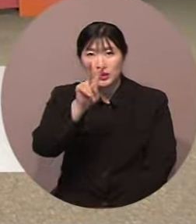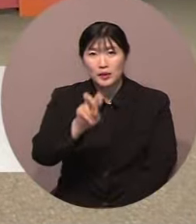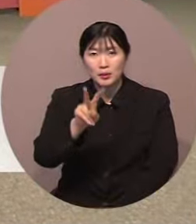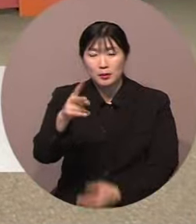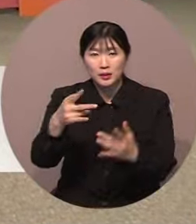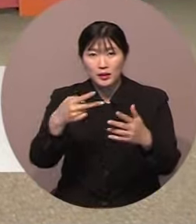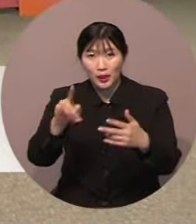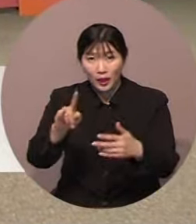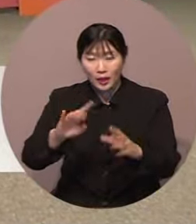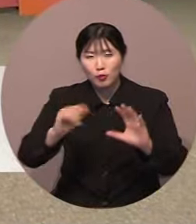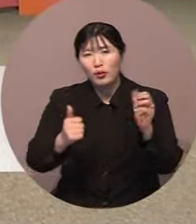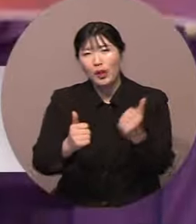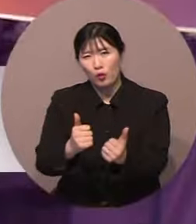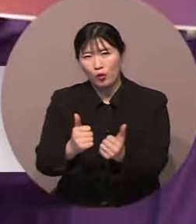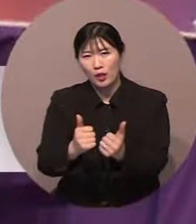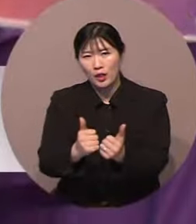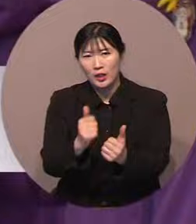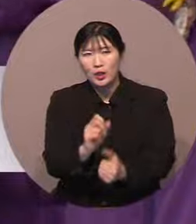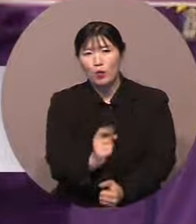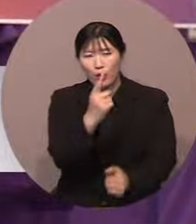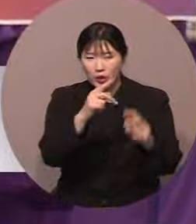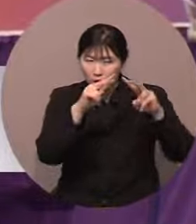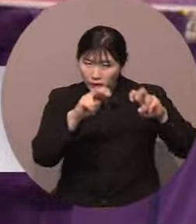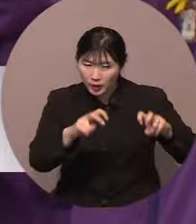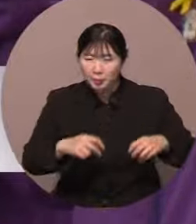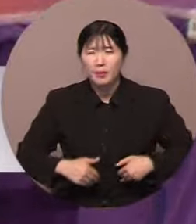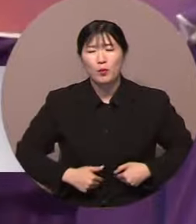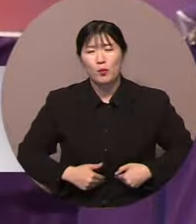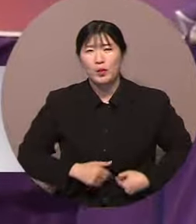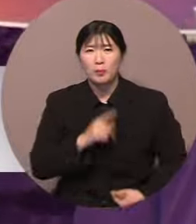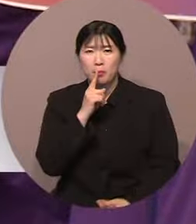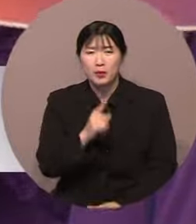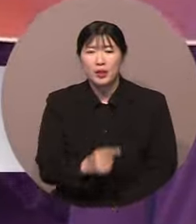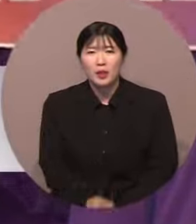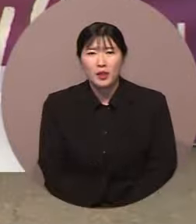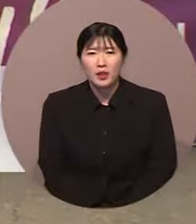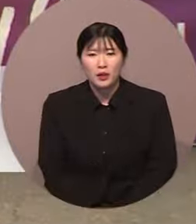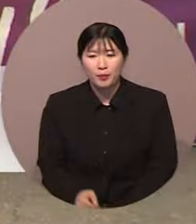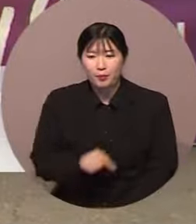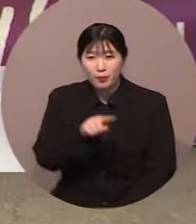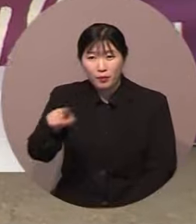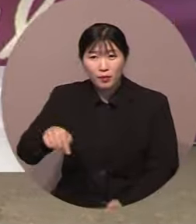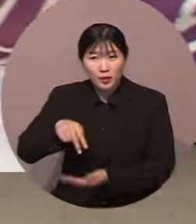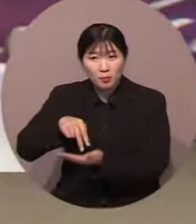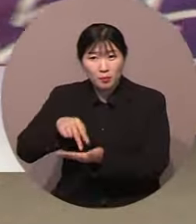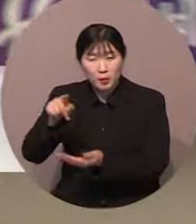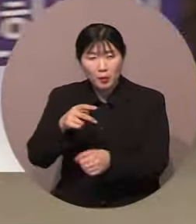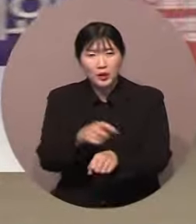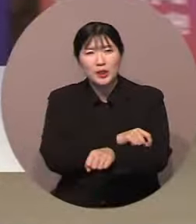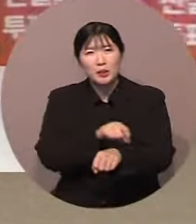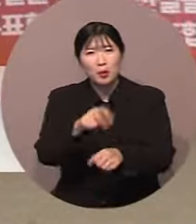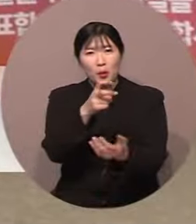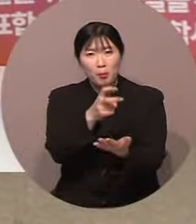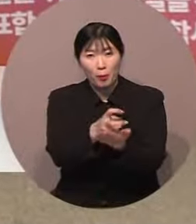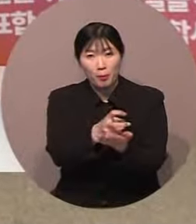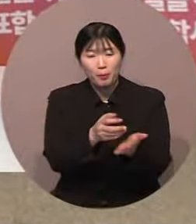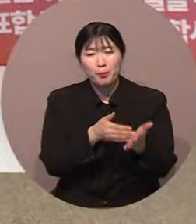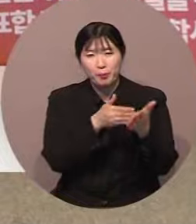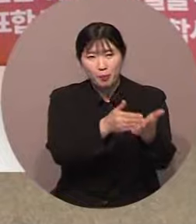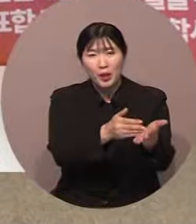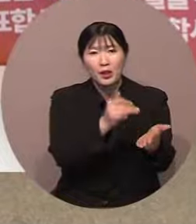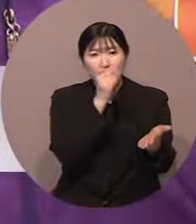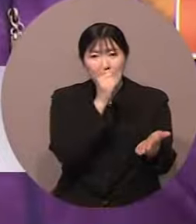진상을 철저하게 규명해야 한다고 주장했습니다 이들은 이태원 참사 특별법이 국회에서 제정됐지만